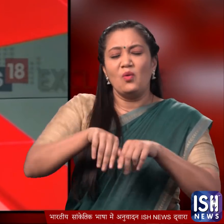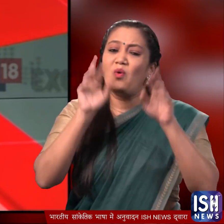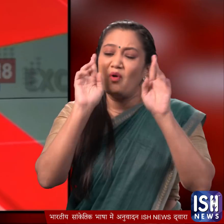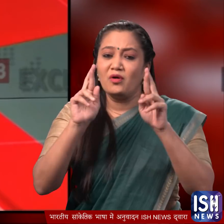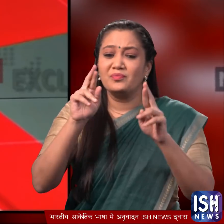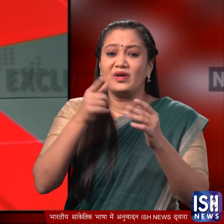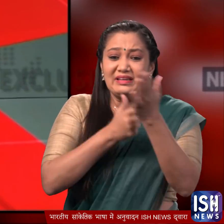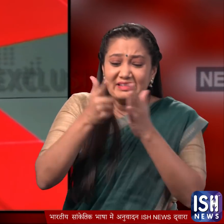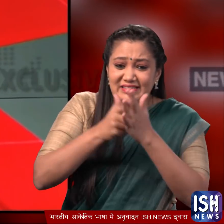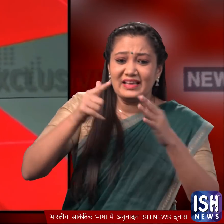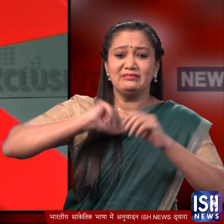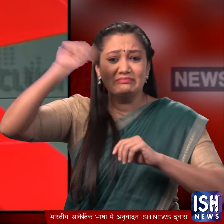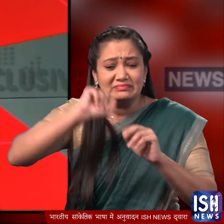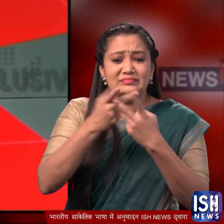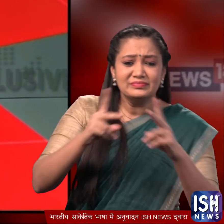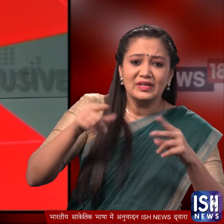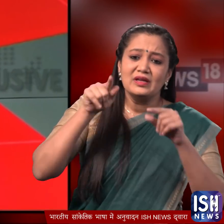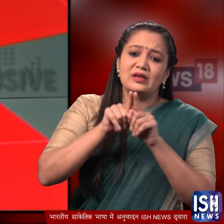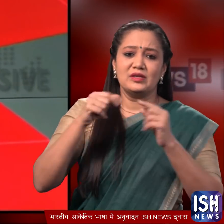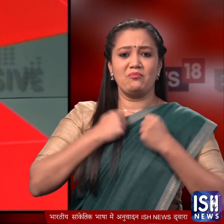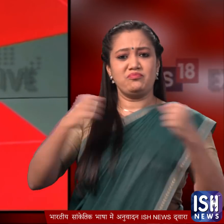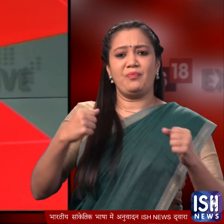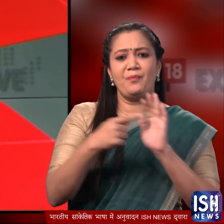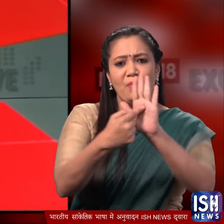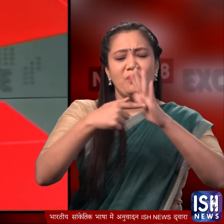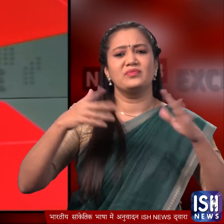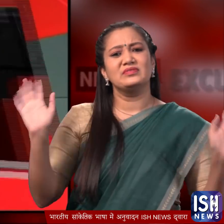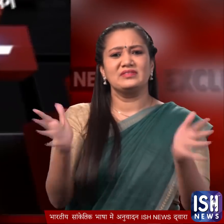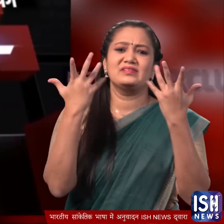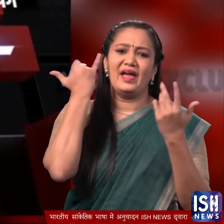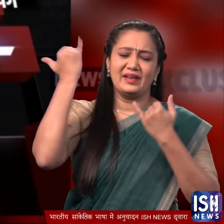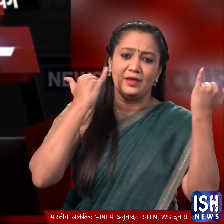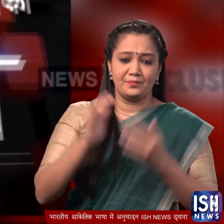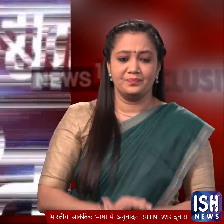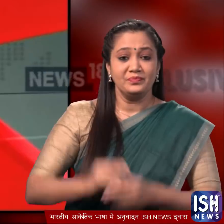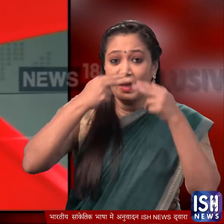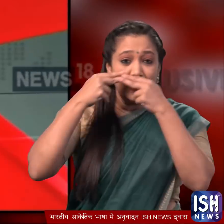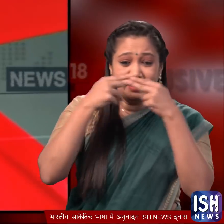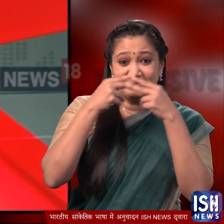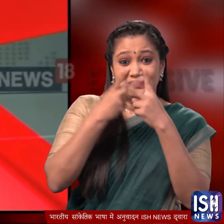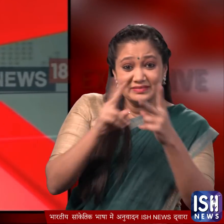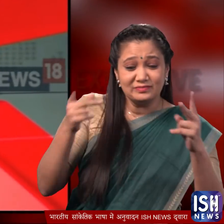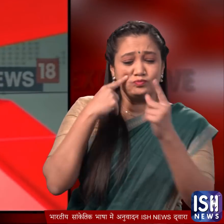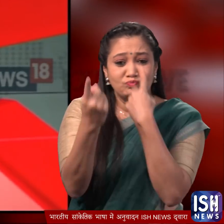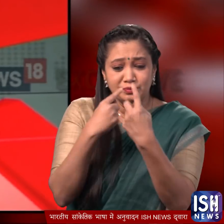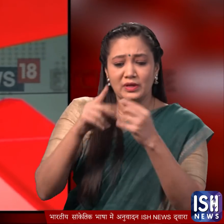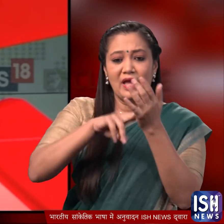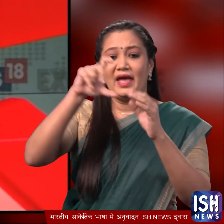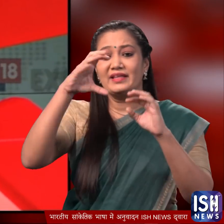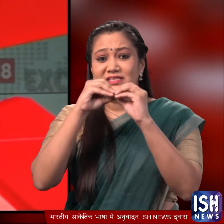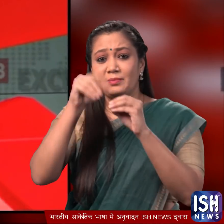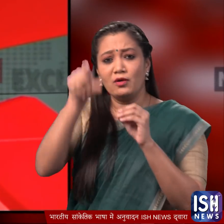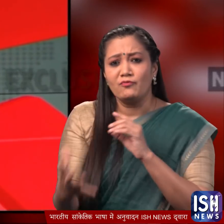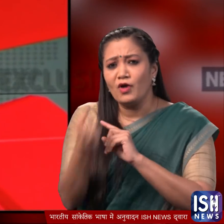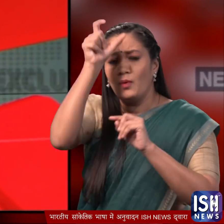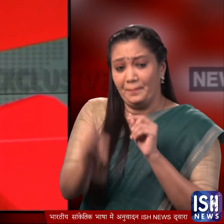बढ़ गई है कि कहीं किसान आंदोलन के नाम पर शक्ति प्रदर्शन का नया दौर न शुरू हो जाए। ड्रग्स केस की जांच कर रहे एनसीबी को एक ऐसे